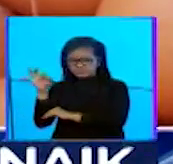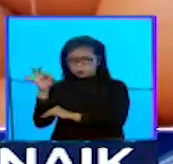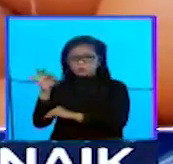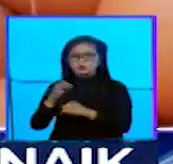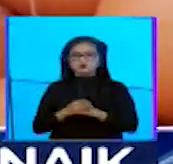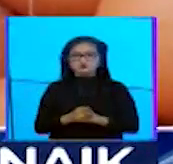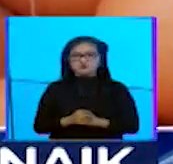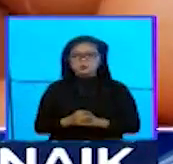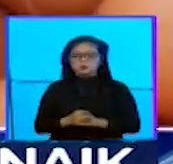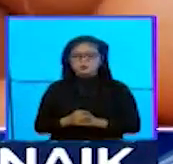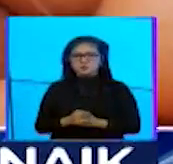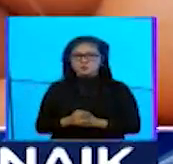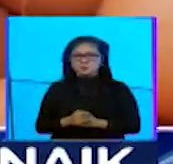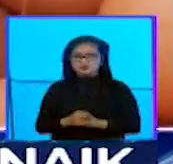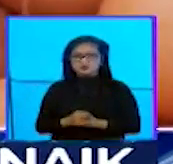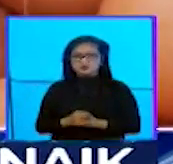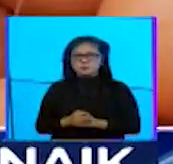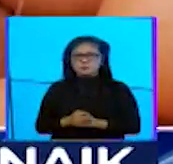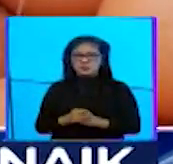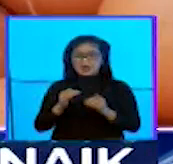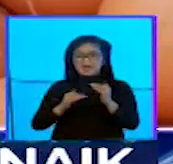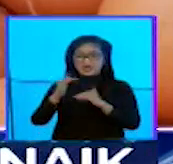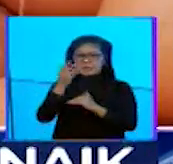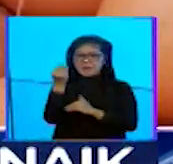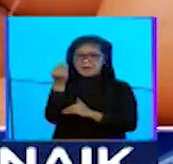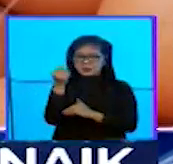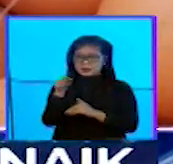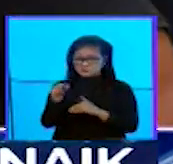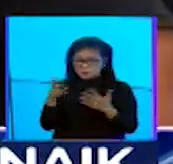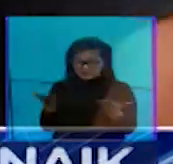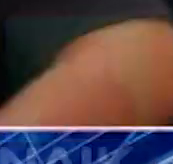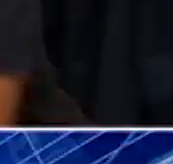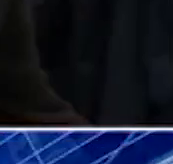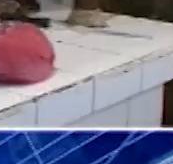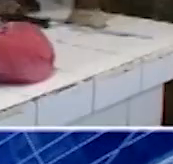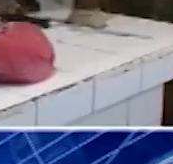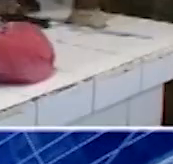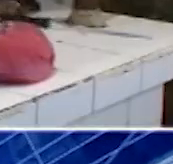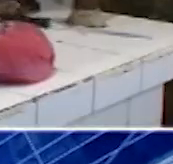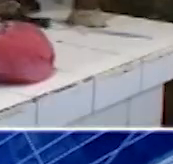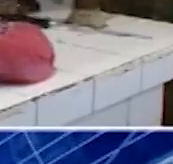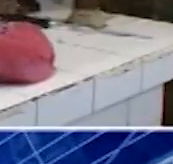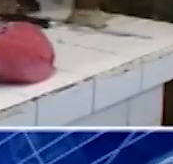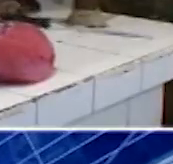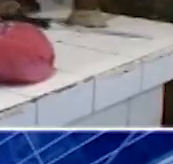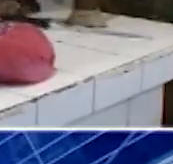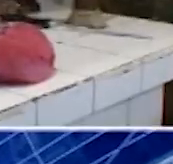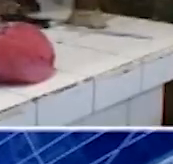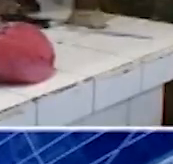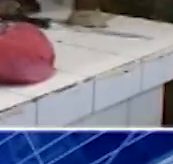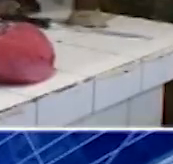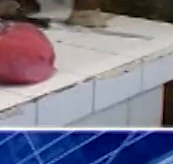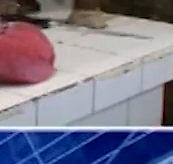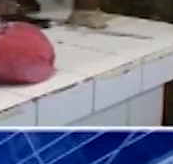2 hari saja. Sementara itu yang mengalami kenaikan harga lainnya yaitu adalah daging sapi dari yang tadinya Rp120.000